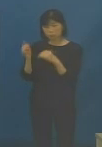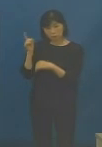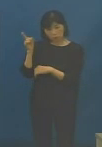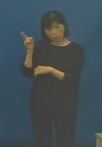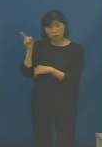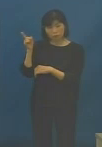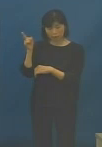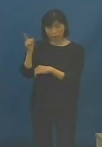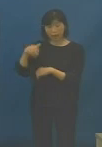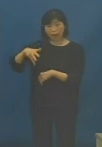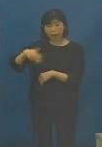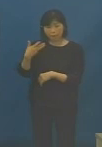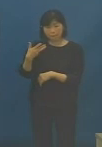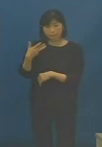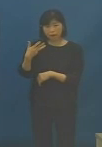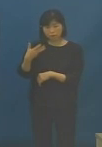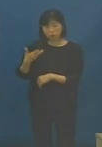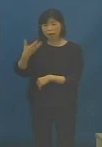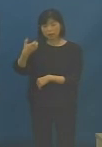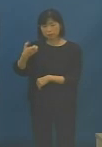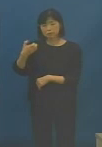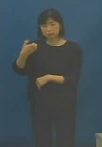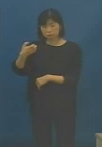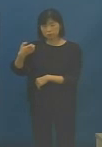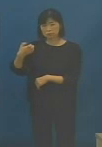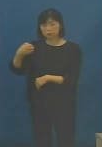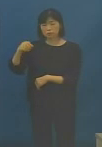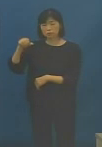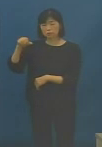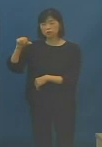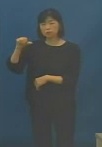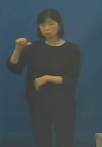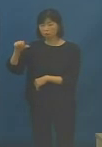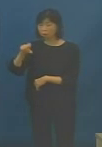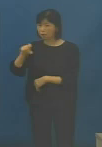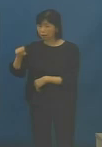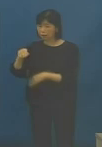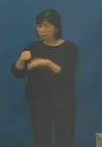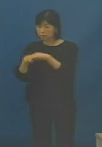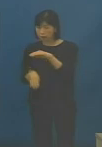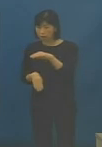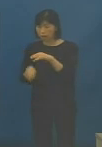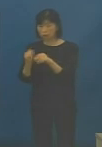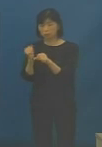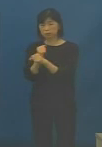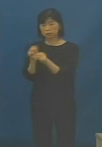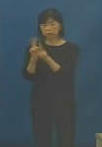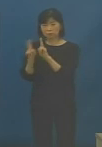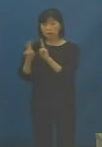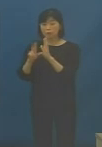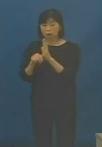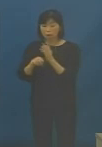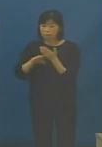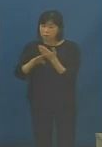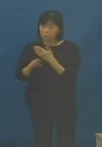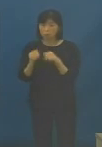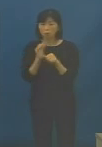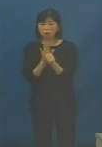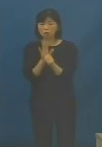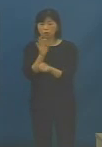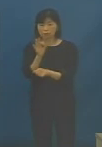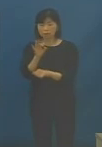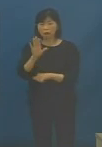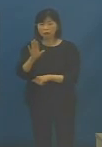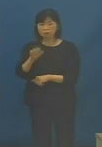ね、884円以下の事業者については、別の補助金もあるので、885